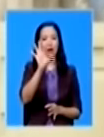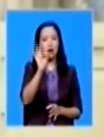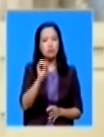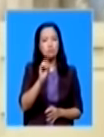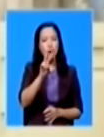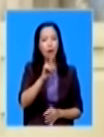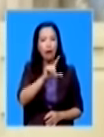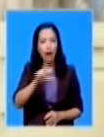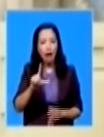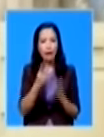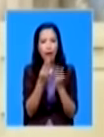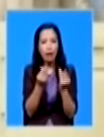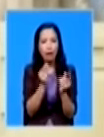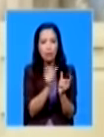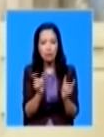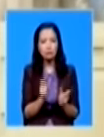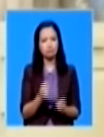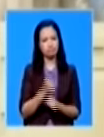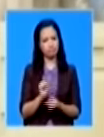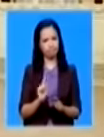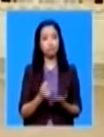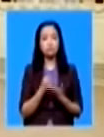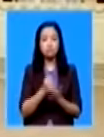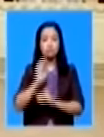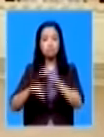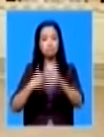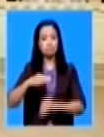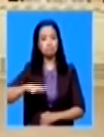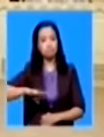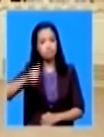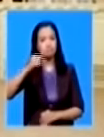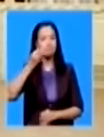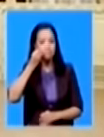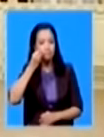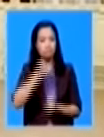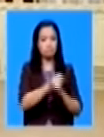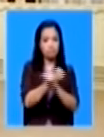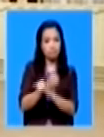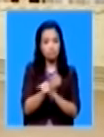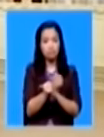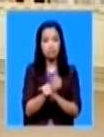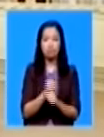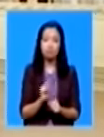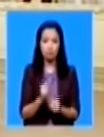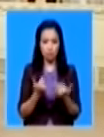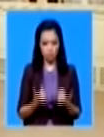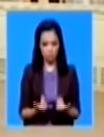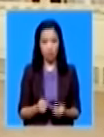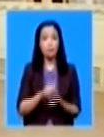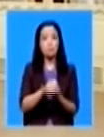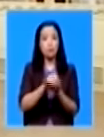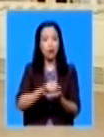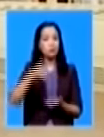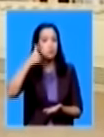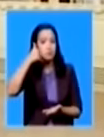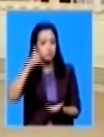กิดประโยชน์ในการร่วมกันพัฒนาบ้านเมืองรักษาความเรียบร้อยรักษาความปลอดภัยใช่ไหมแล้ววันนี้มียอดผู้ใช้การบริการอินเทอร์เน็ต